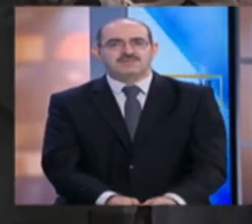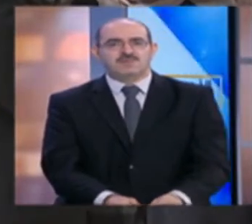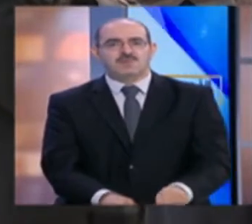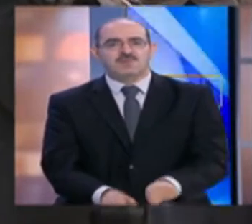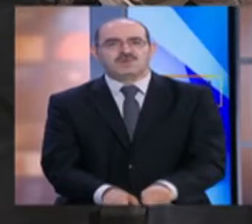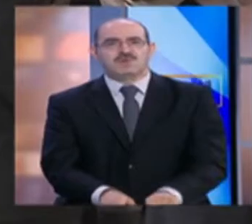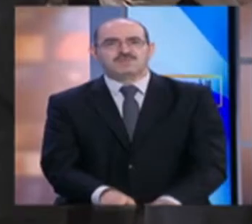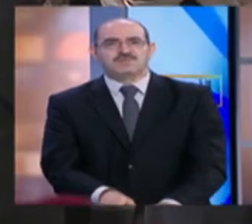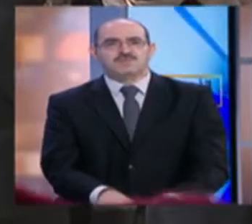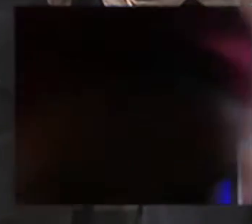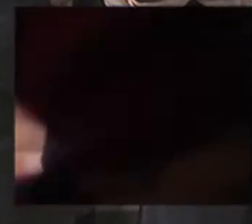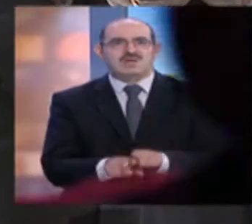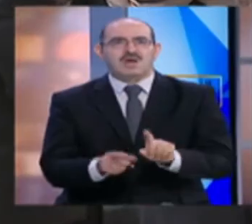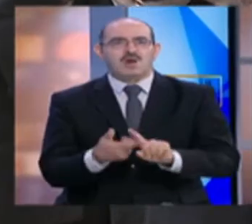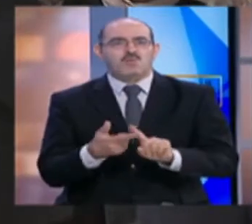التعريف بها،